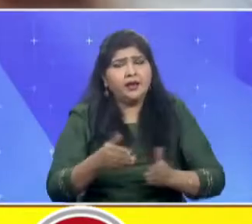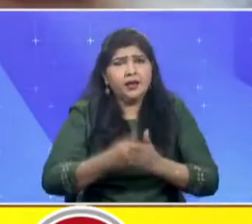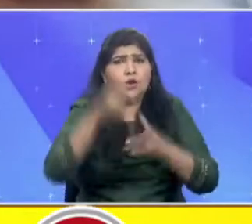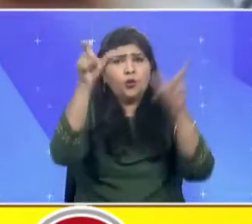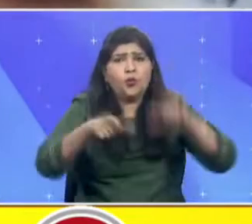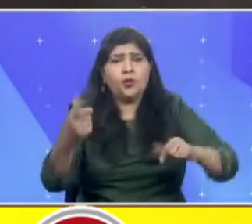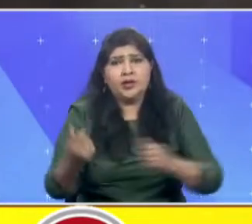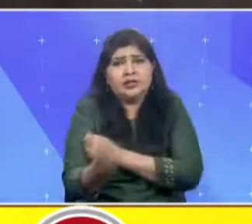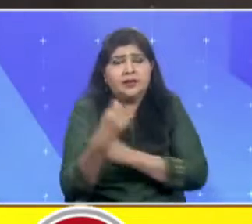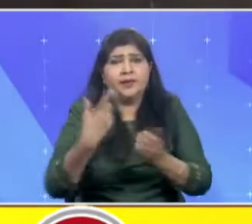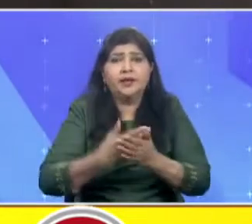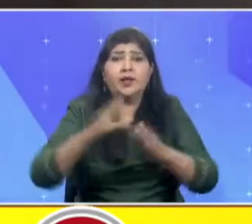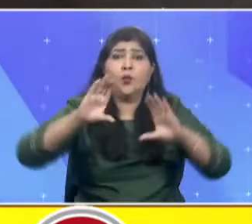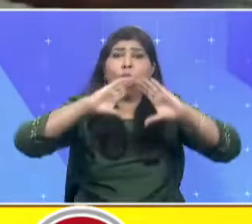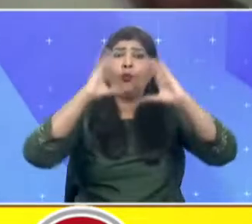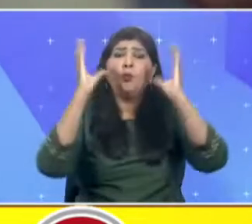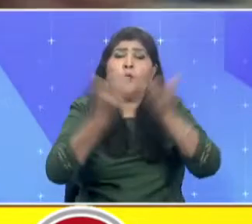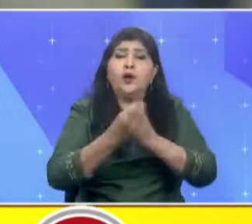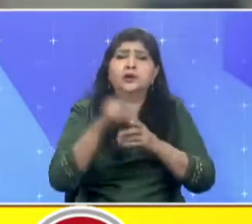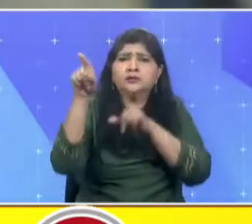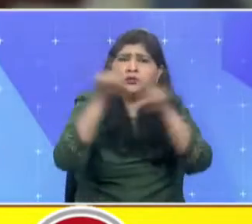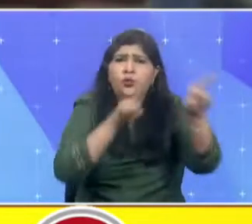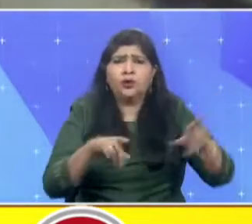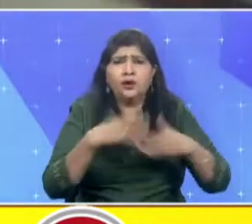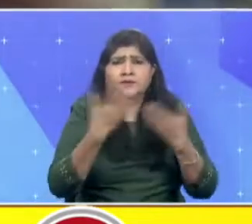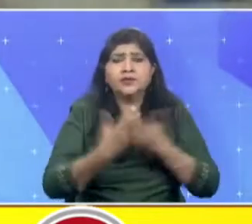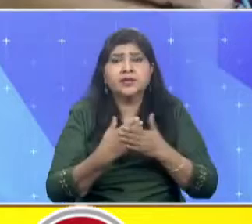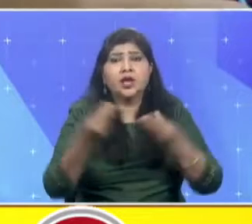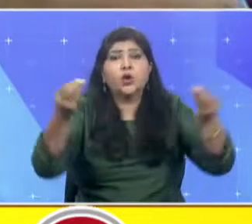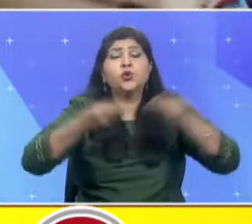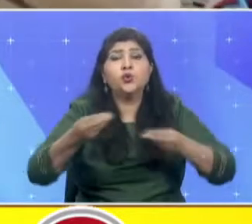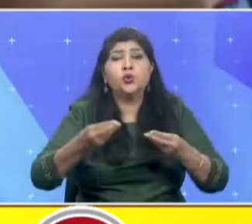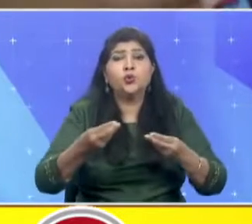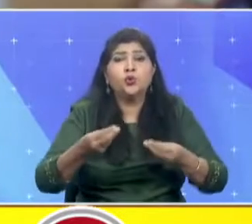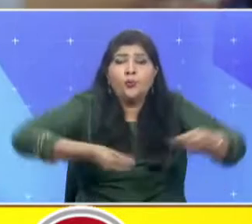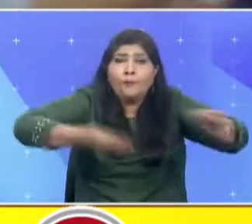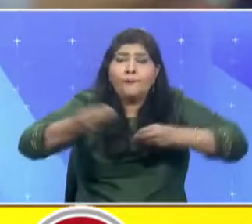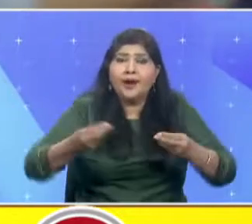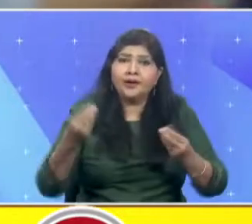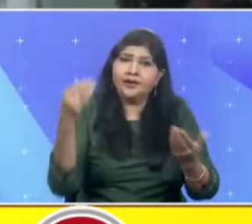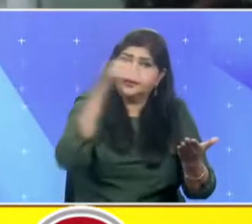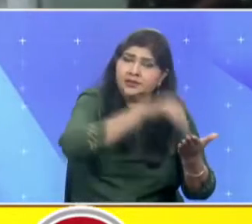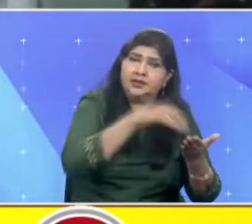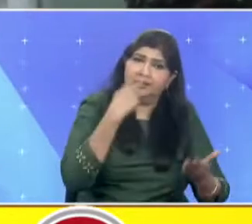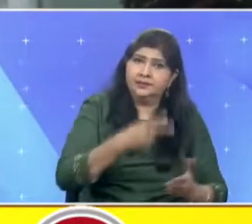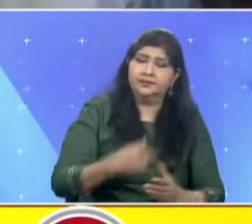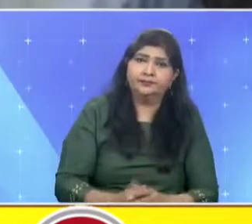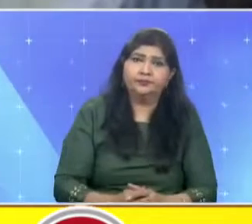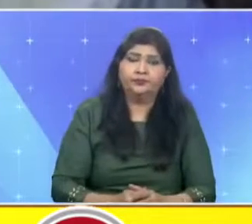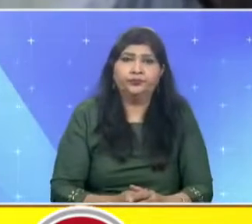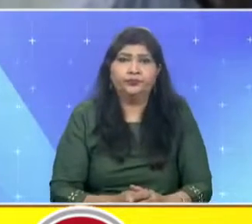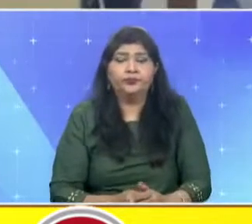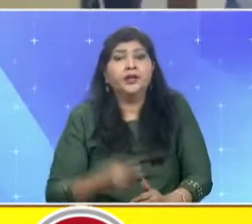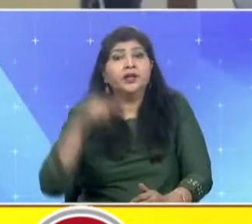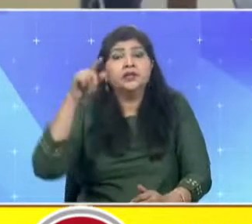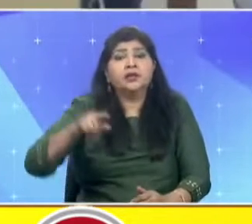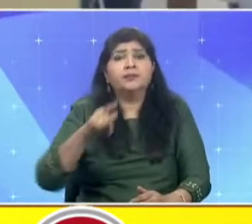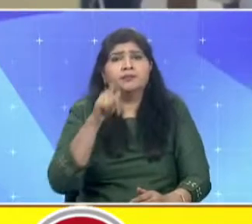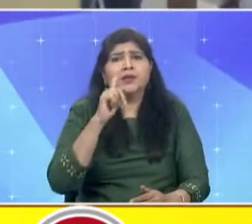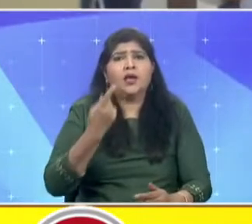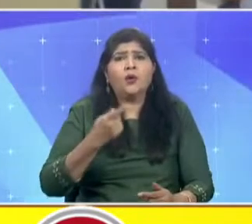सामर्थ्य अब दुनिया के कोने कोने में नए बाजारों में पहुंच रहा है। जब एक